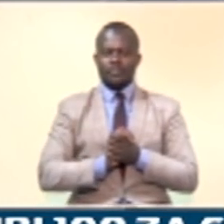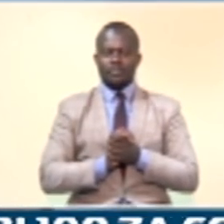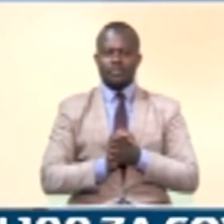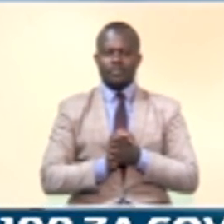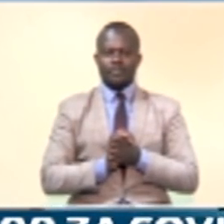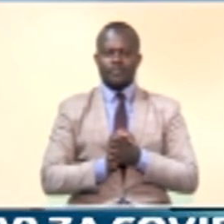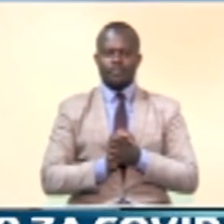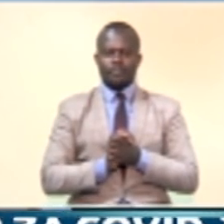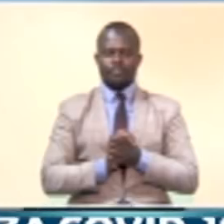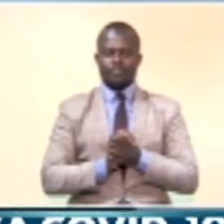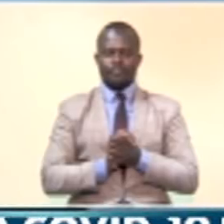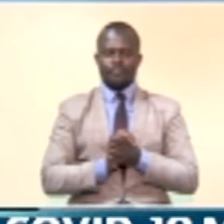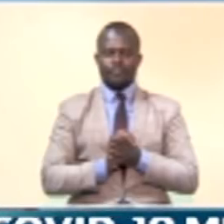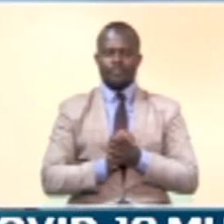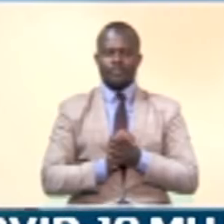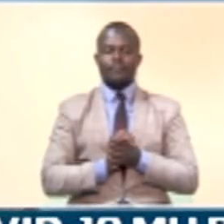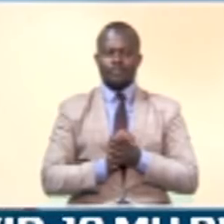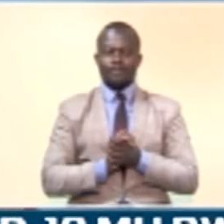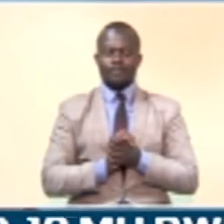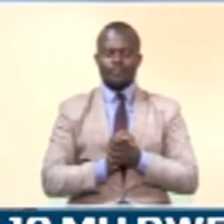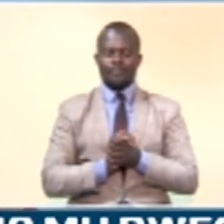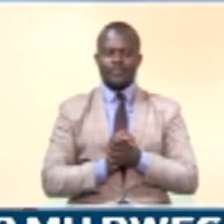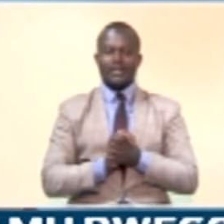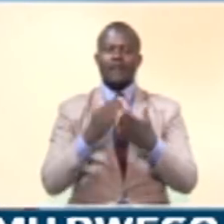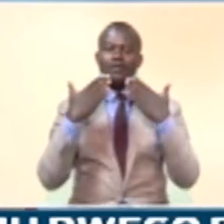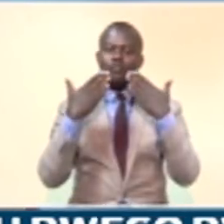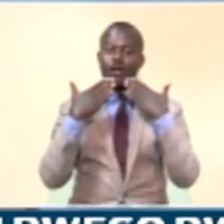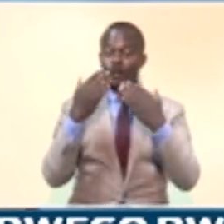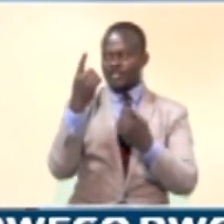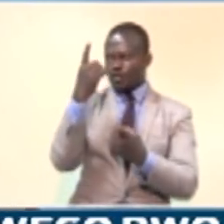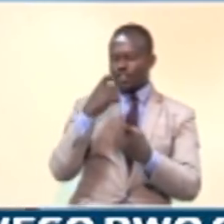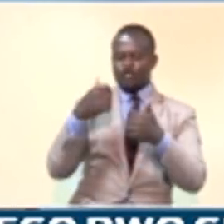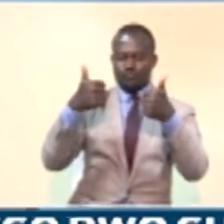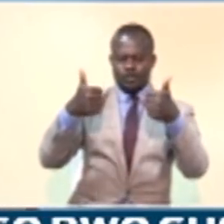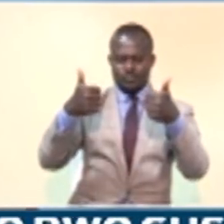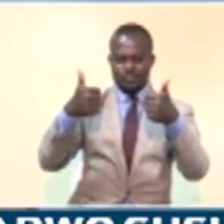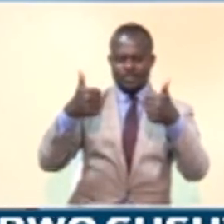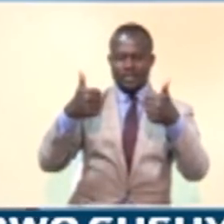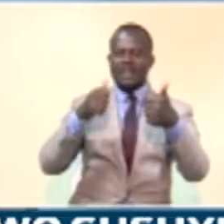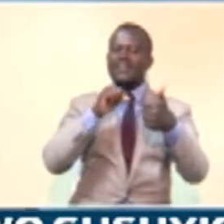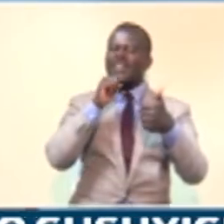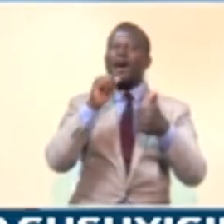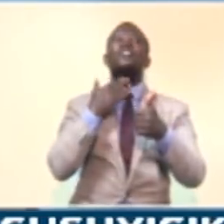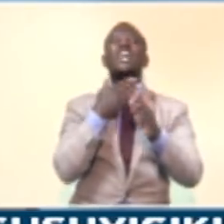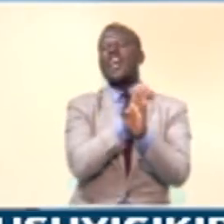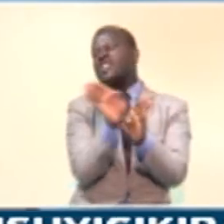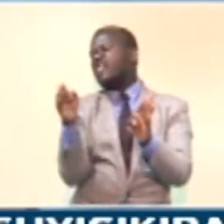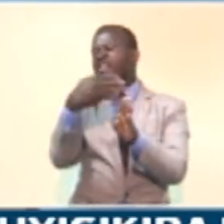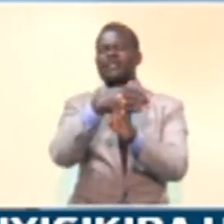Je vais être très clair. Murakoze ku kibazo mubajije. Ntabwo nza kubica ku